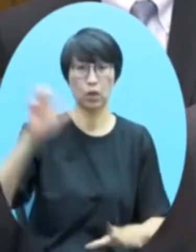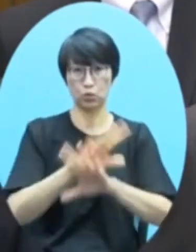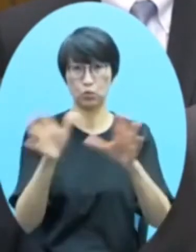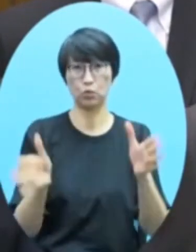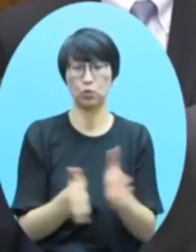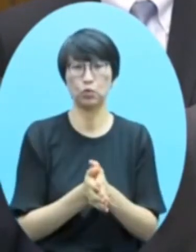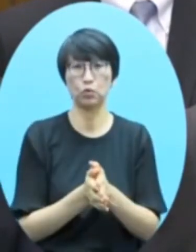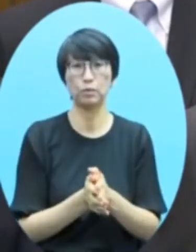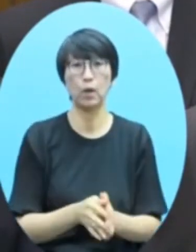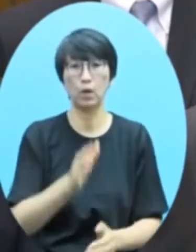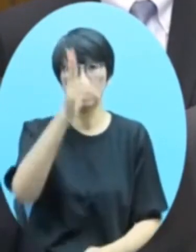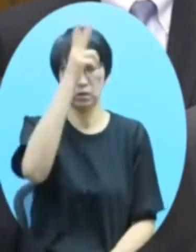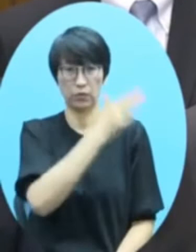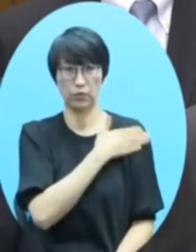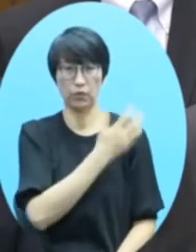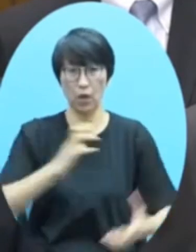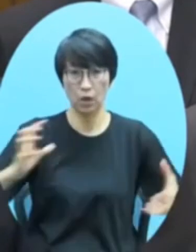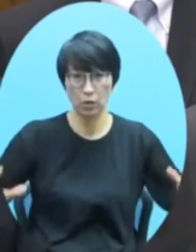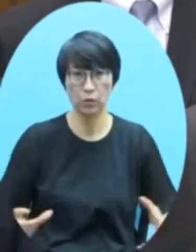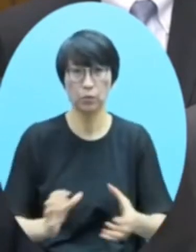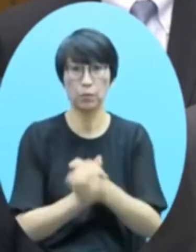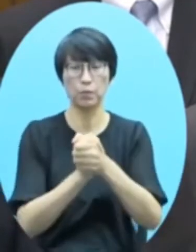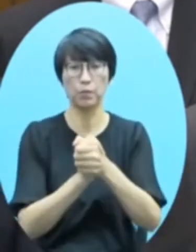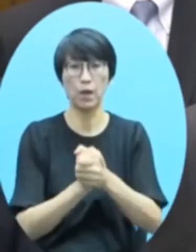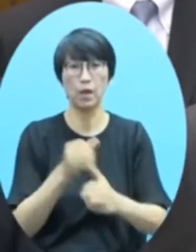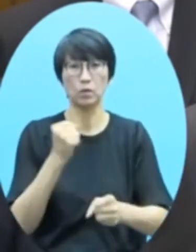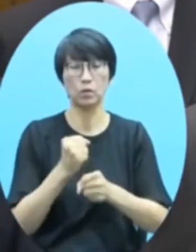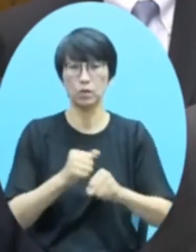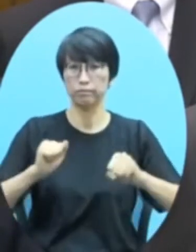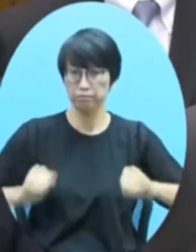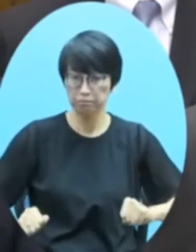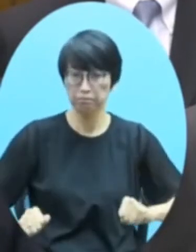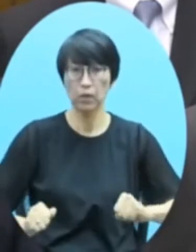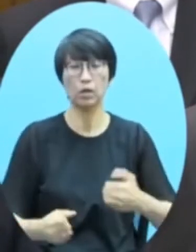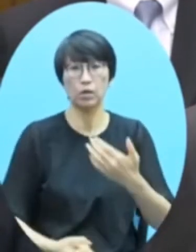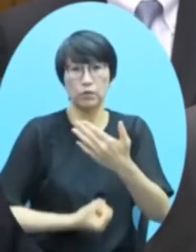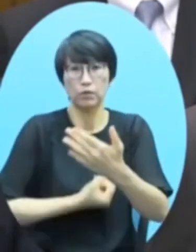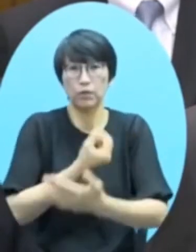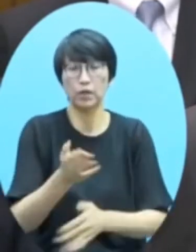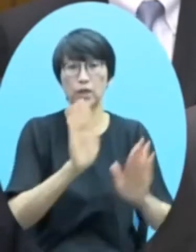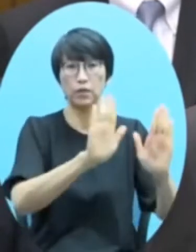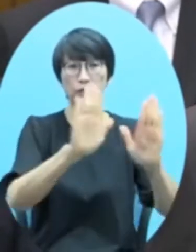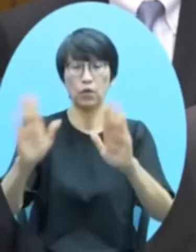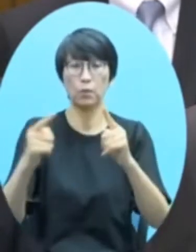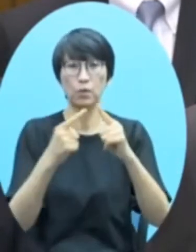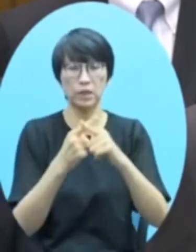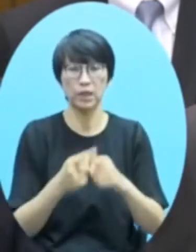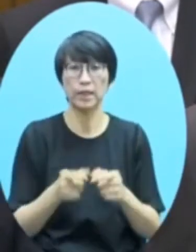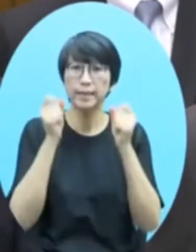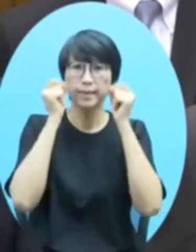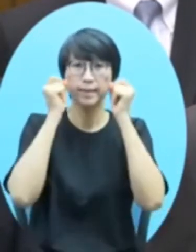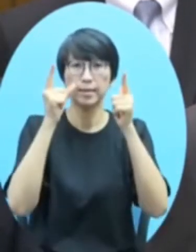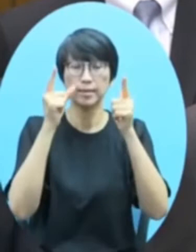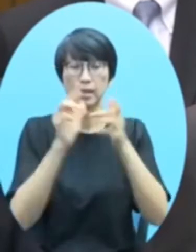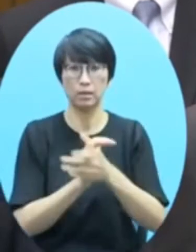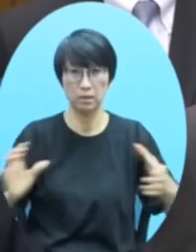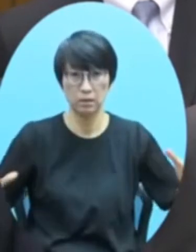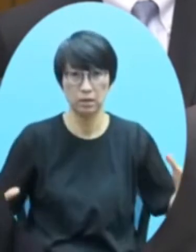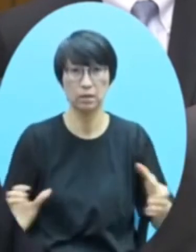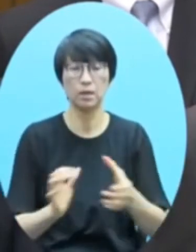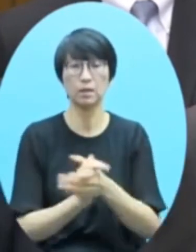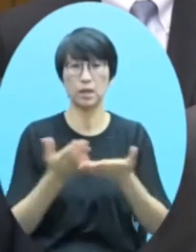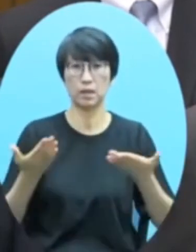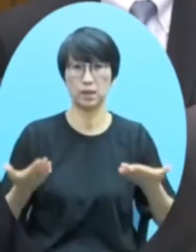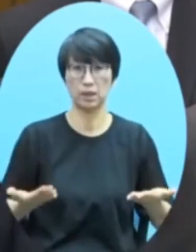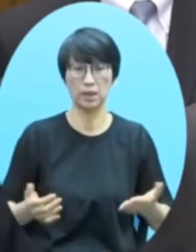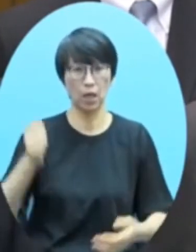員咧，我哋更加要團結，緊守崗位，係發揮我哋服務市民個精神咧，係一齊面對而家